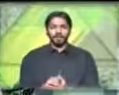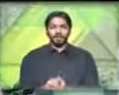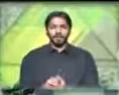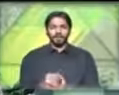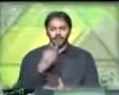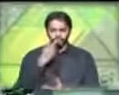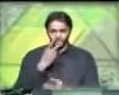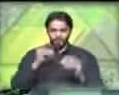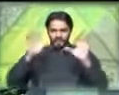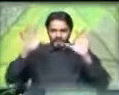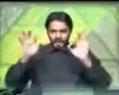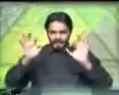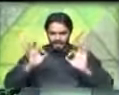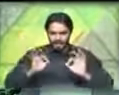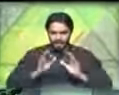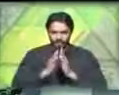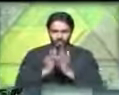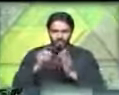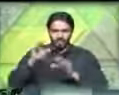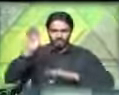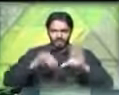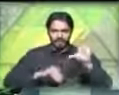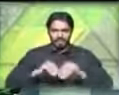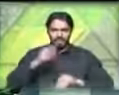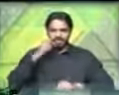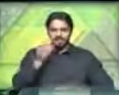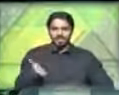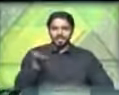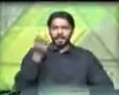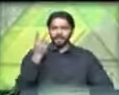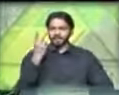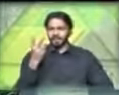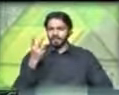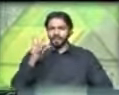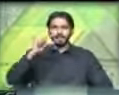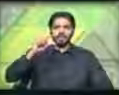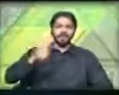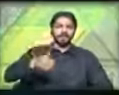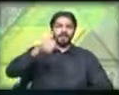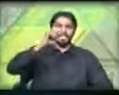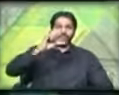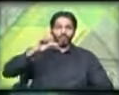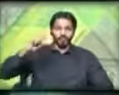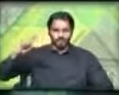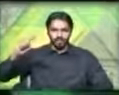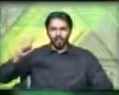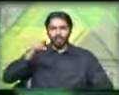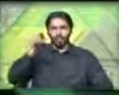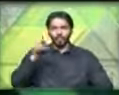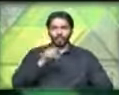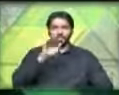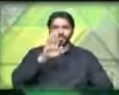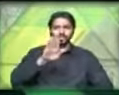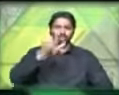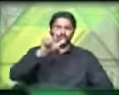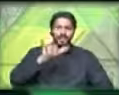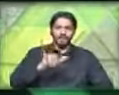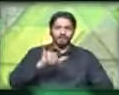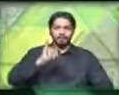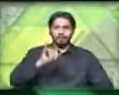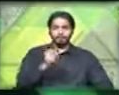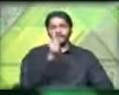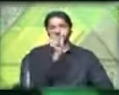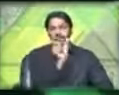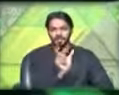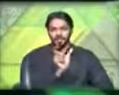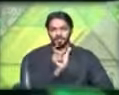وداود وسليمان إذ يحكمان في الحرث إذ نفشت فيه غنم